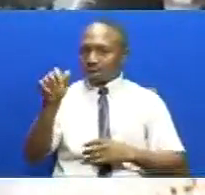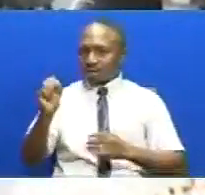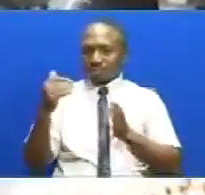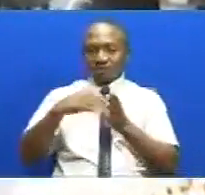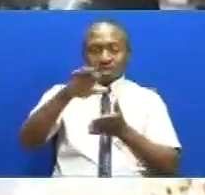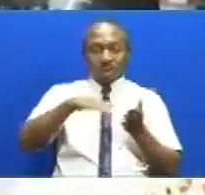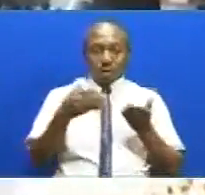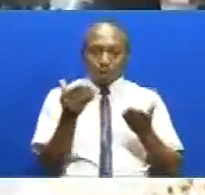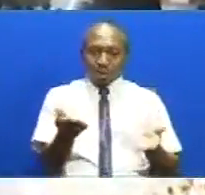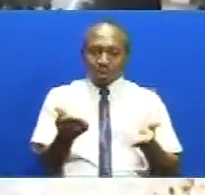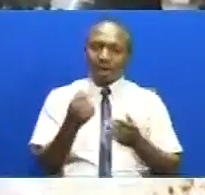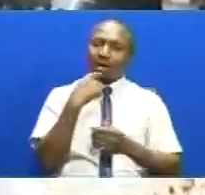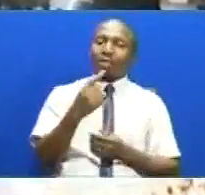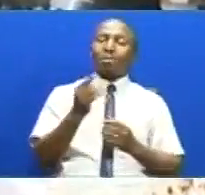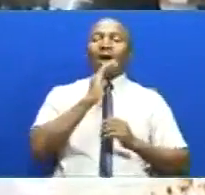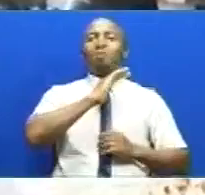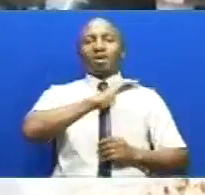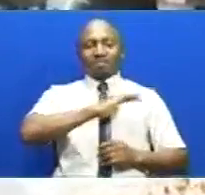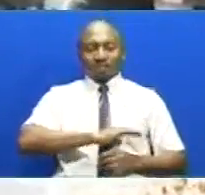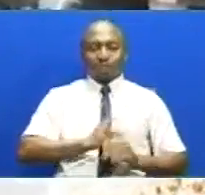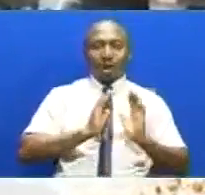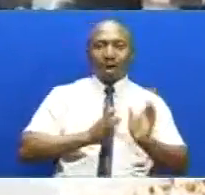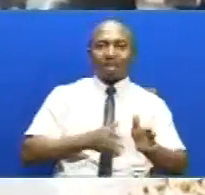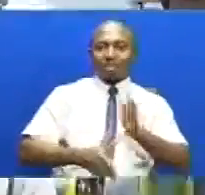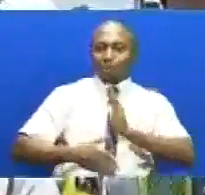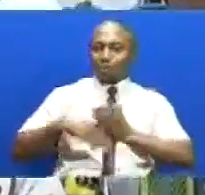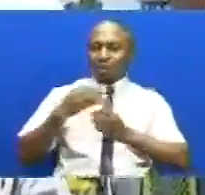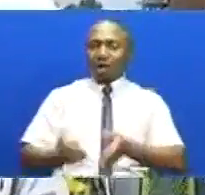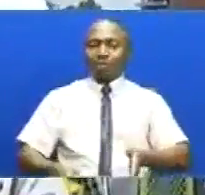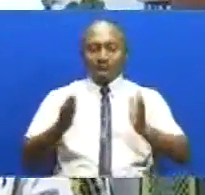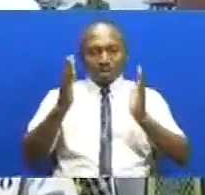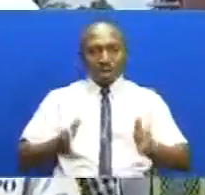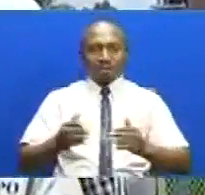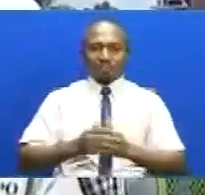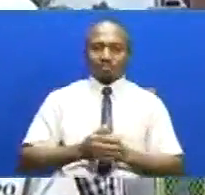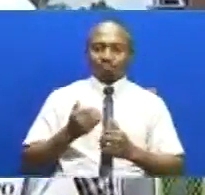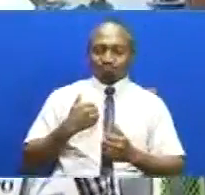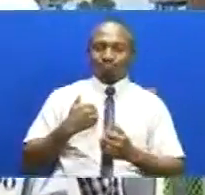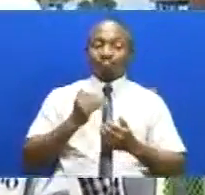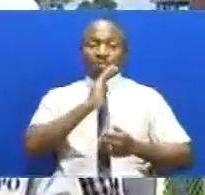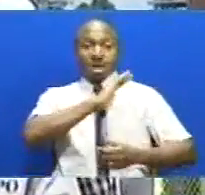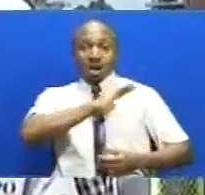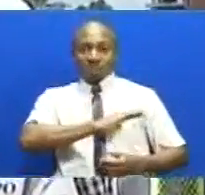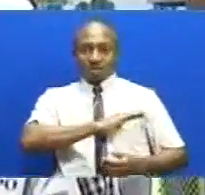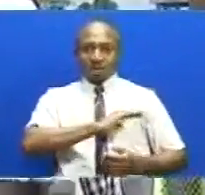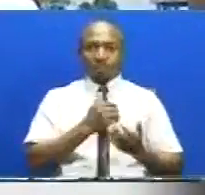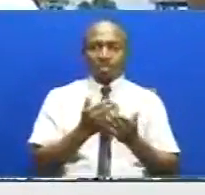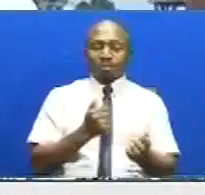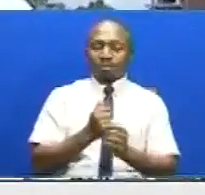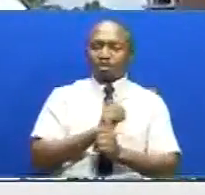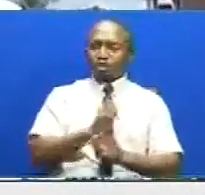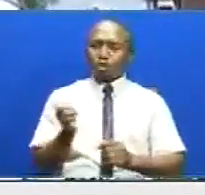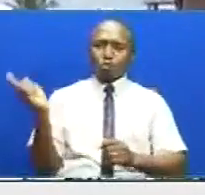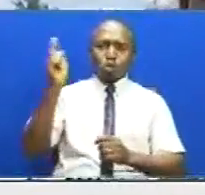katika eneo hili na kusema ameridhishwa na kasi ya ujenzi wa barabara hii. Mradi huu nimeridhishwa kwa sababu kwanza sio kwa kuja